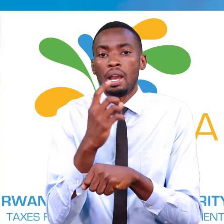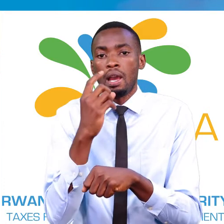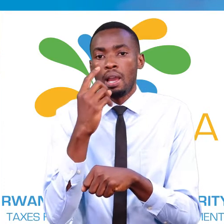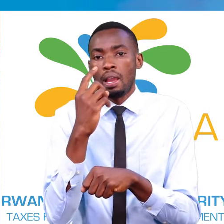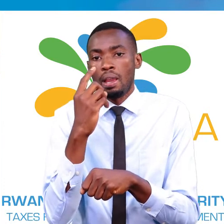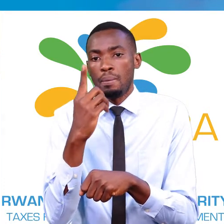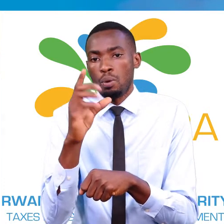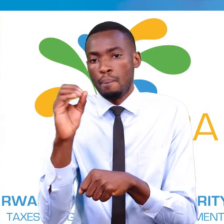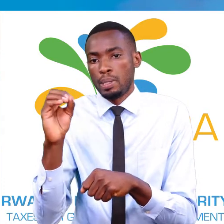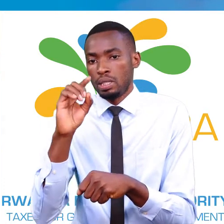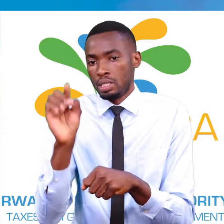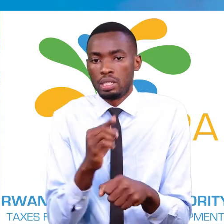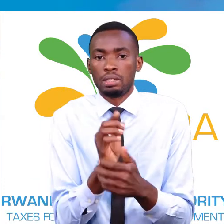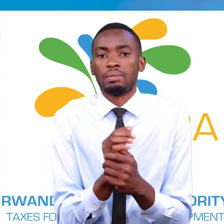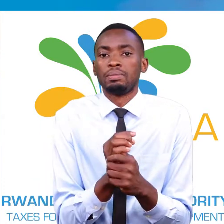100% hejuru rero y'iyo